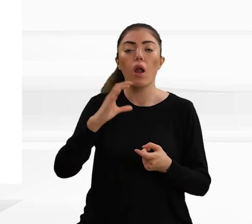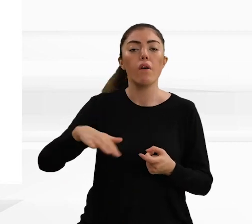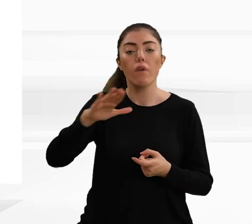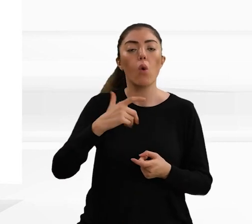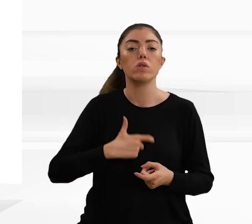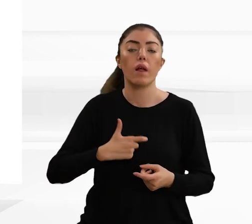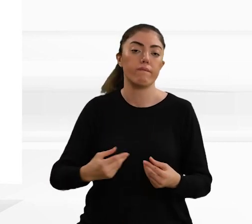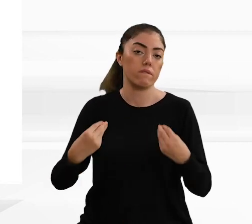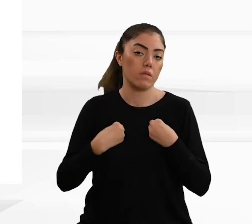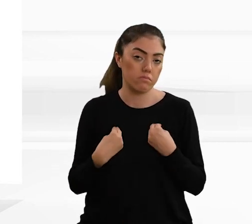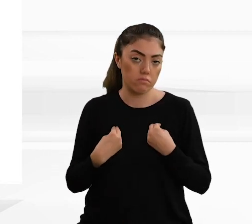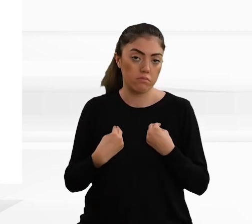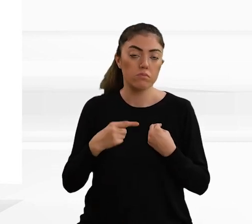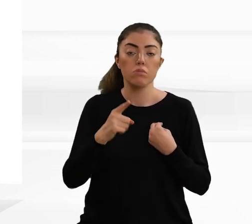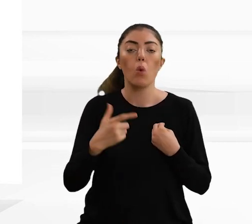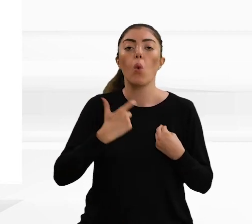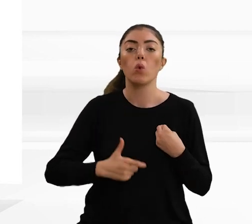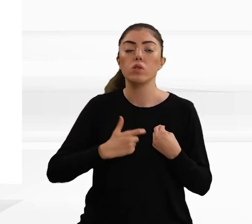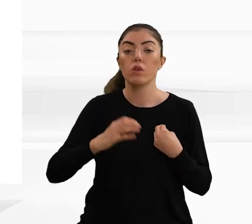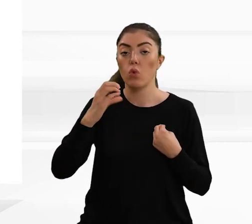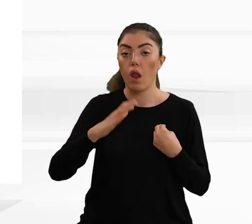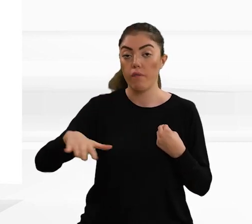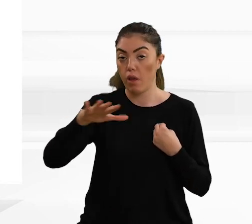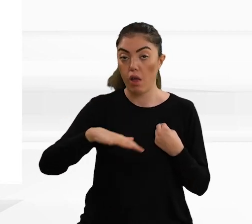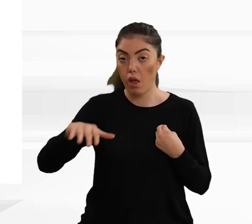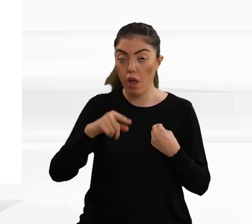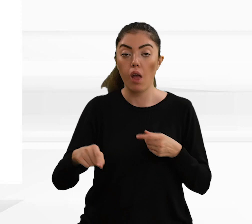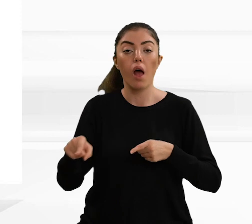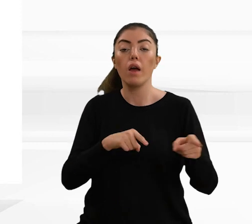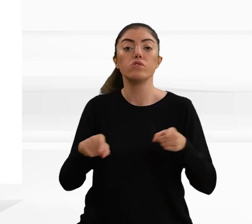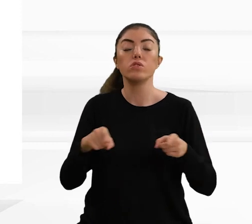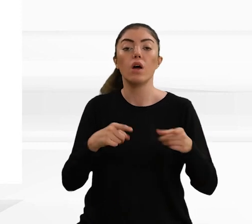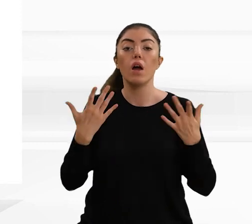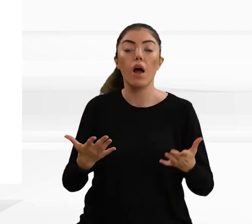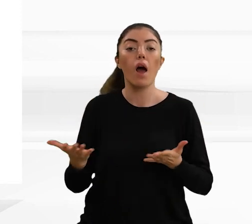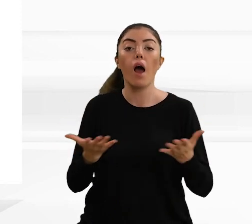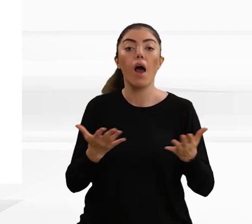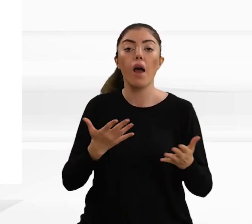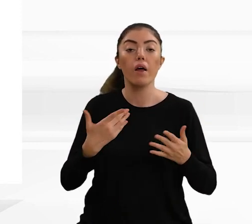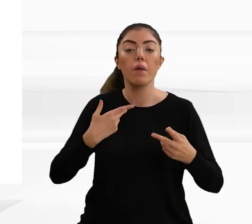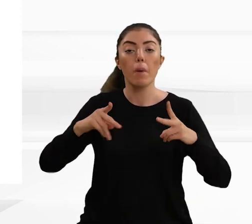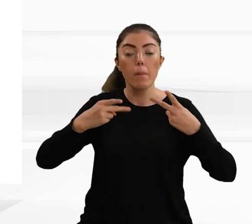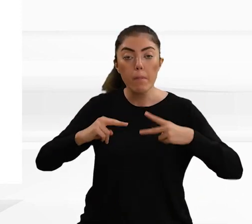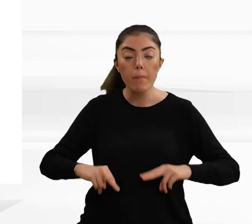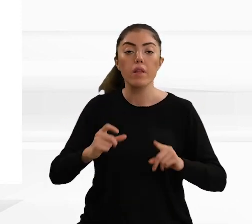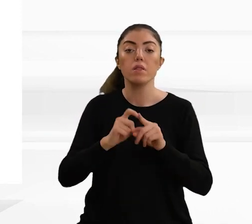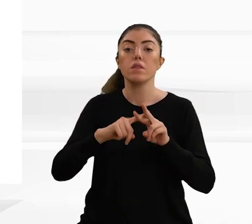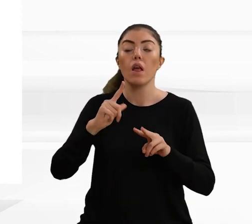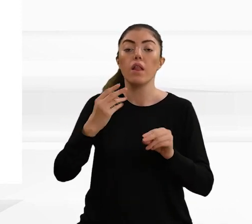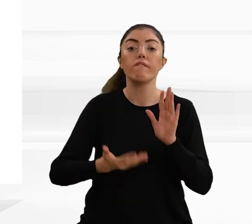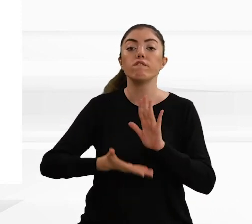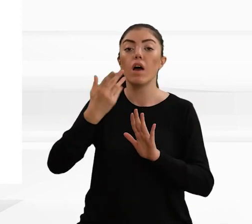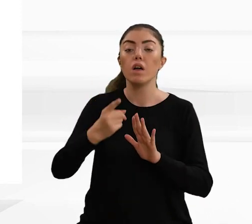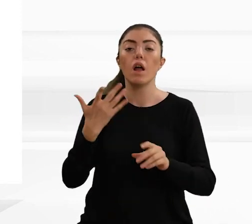verilmiştir Bu özellikler coğrafyanın aşağıdaki hangi alt dalı ile daha